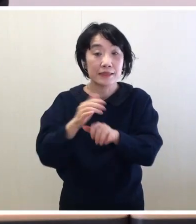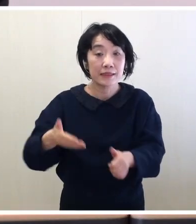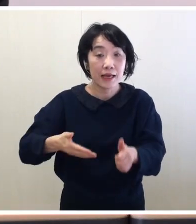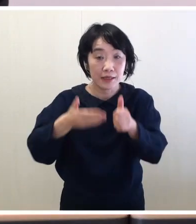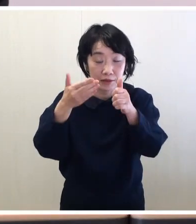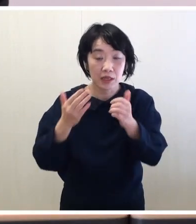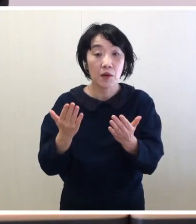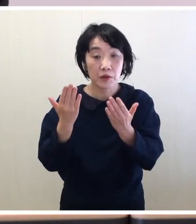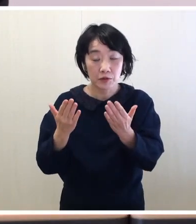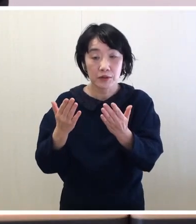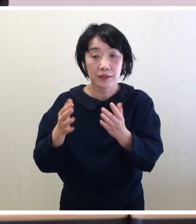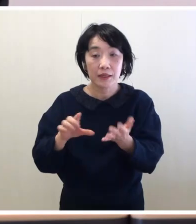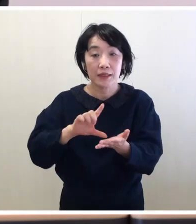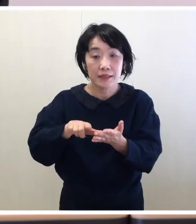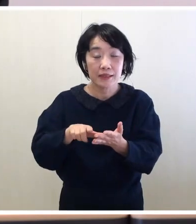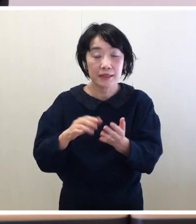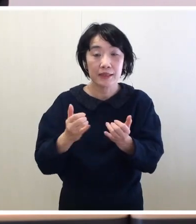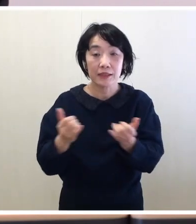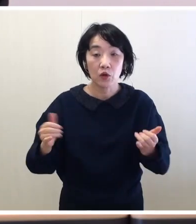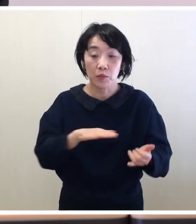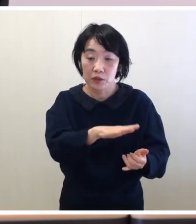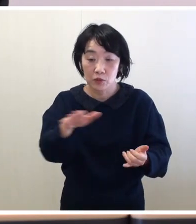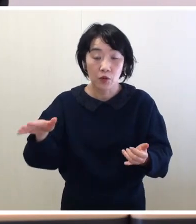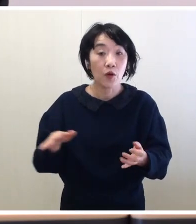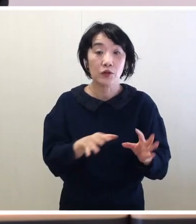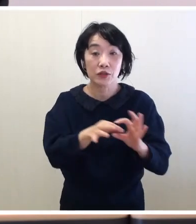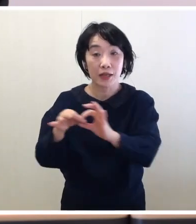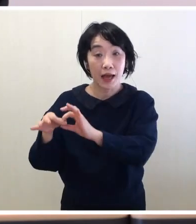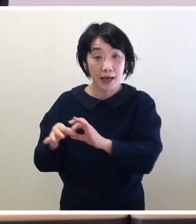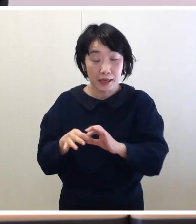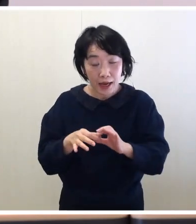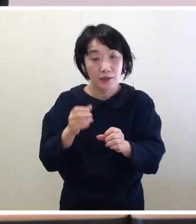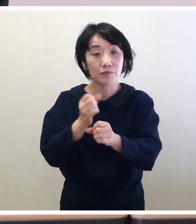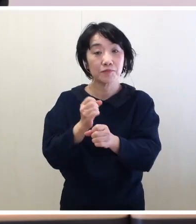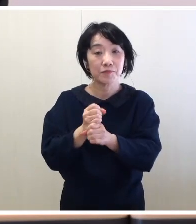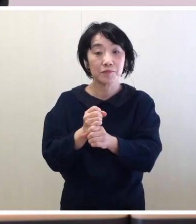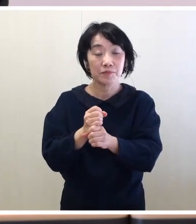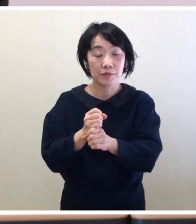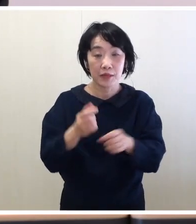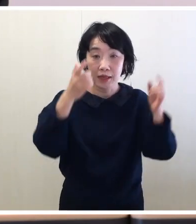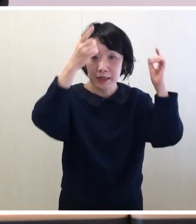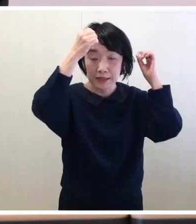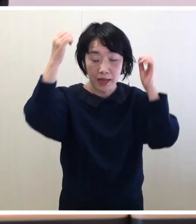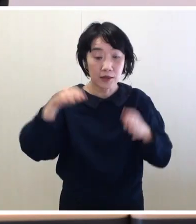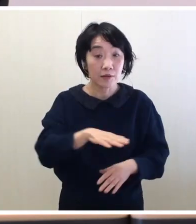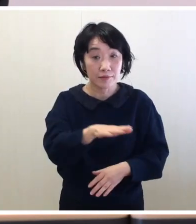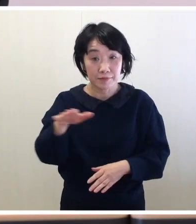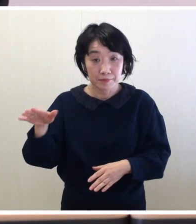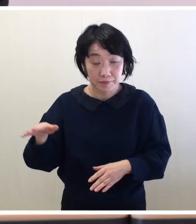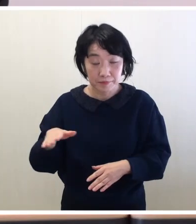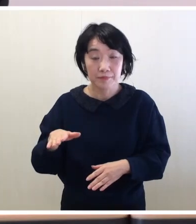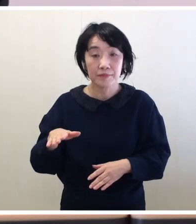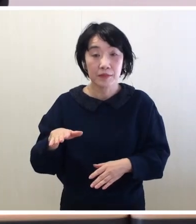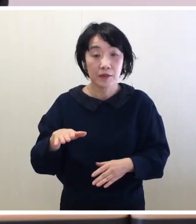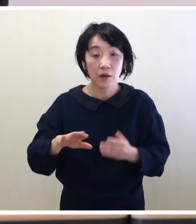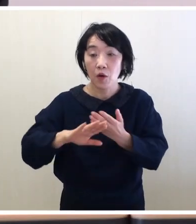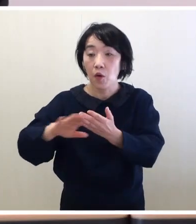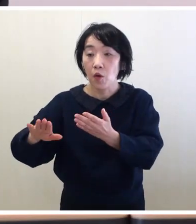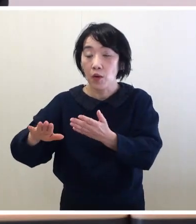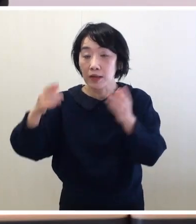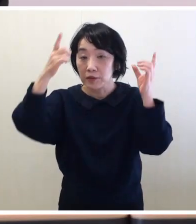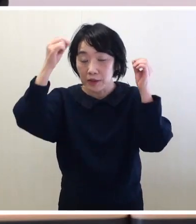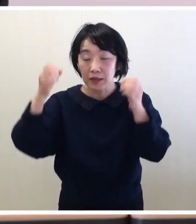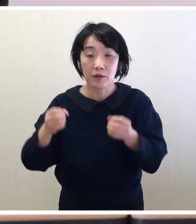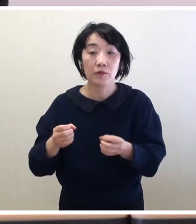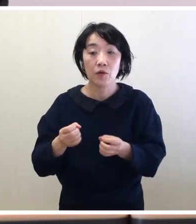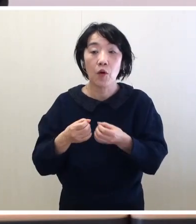の育成、学びを通した地域や人々とのつながりの創出、大学敷地や複